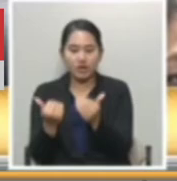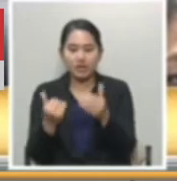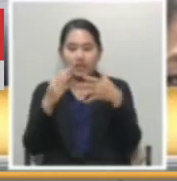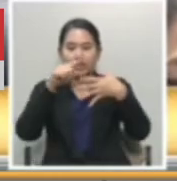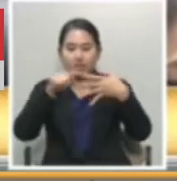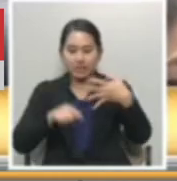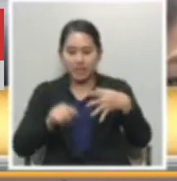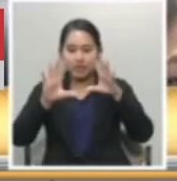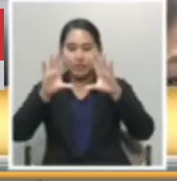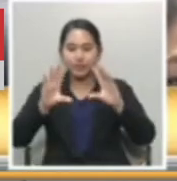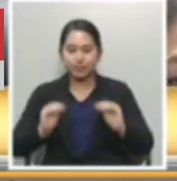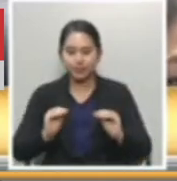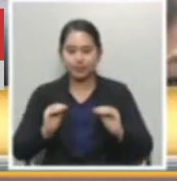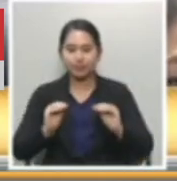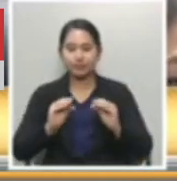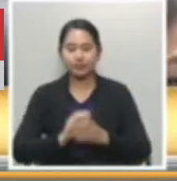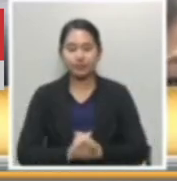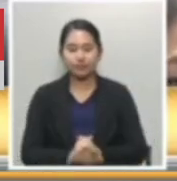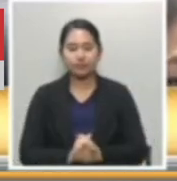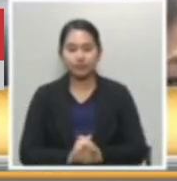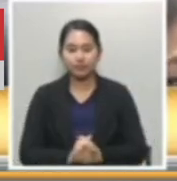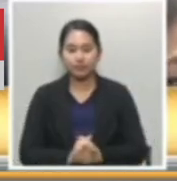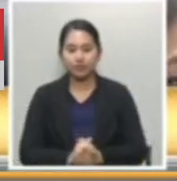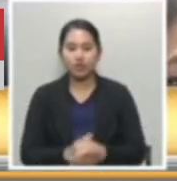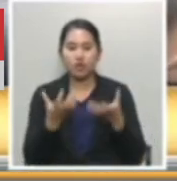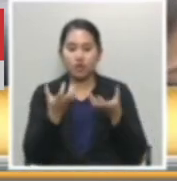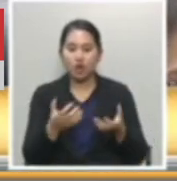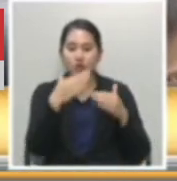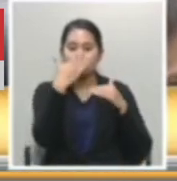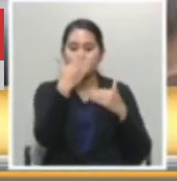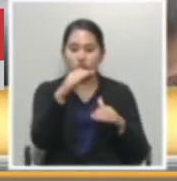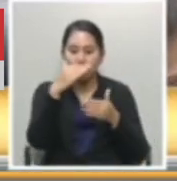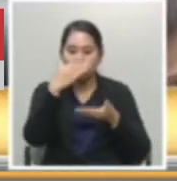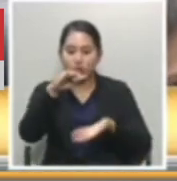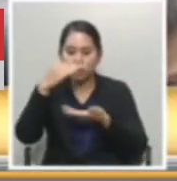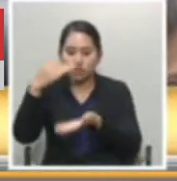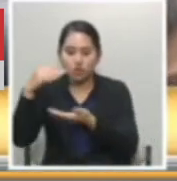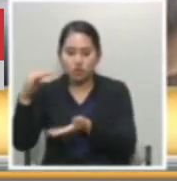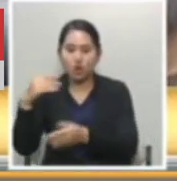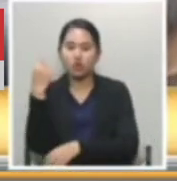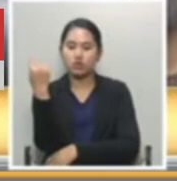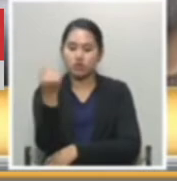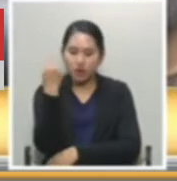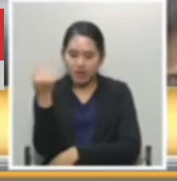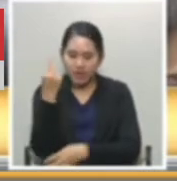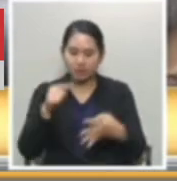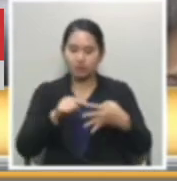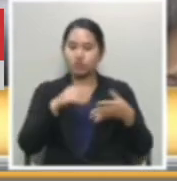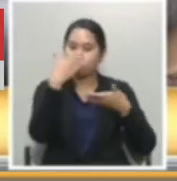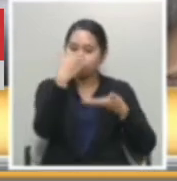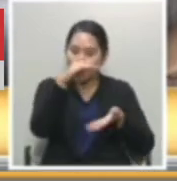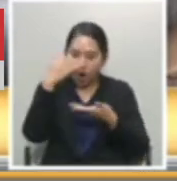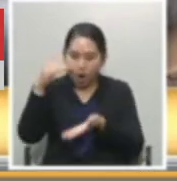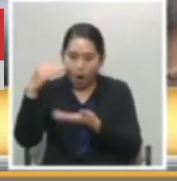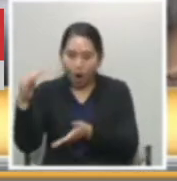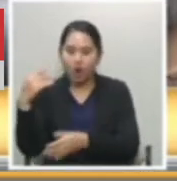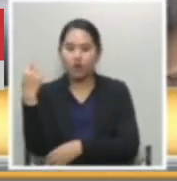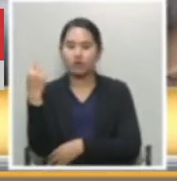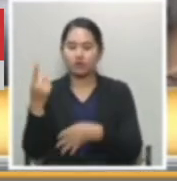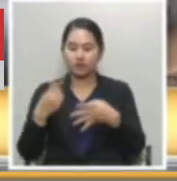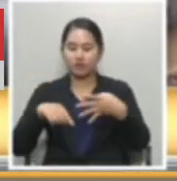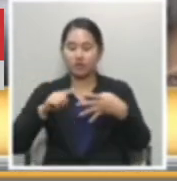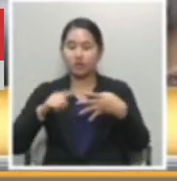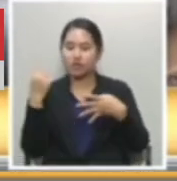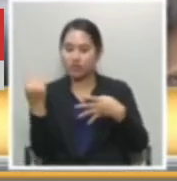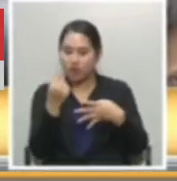ทครับส่งออกท่องเที่ยวผมบอกท่านแล้ว2เครื่องยนต์นะครับที่เคยเป็นพระเอก